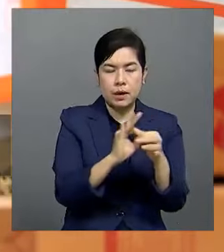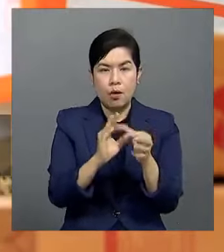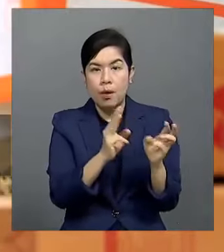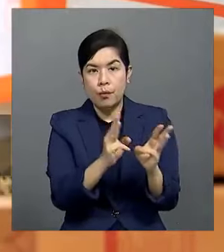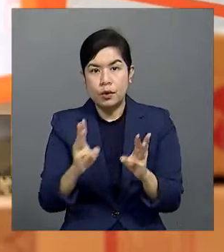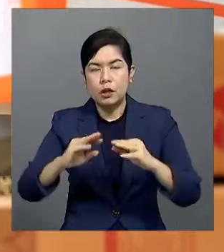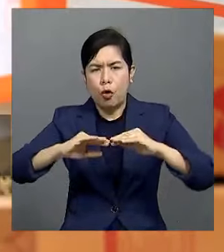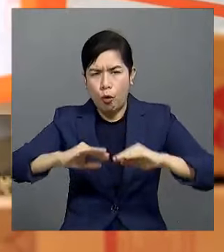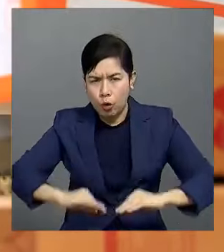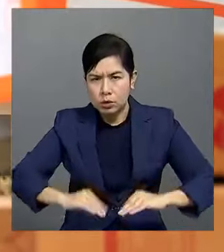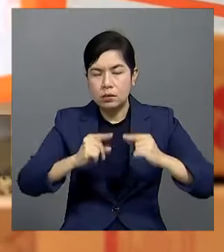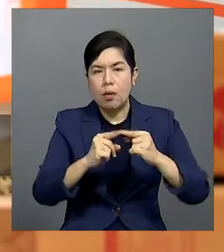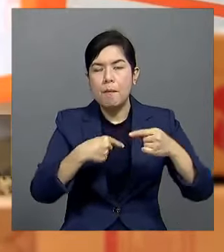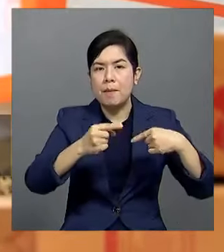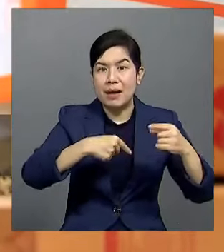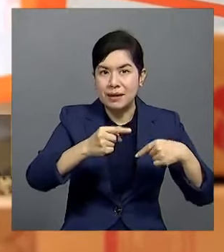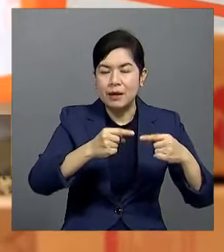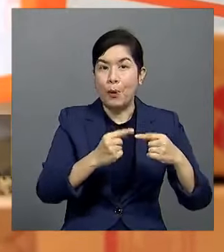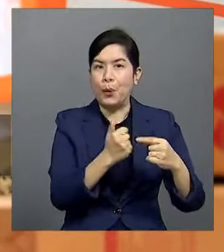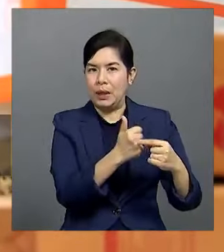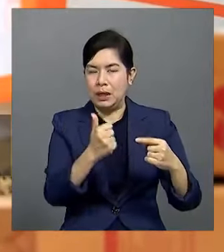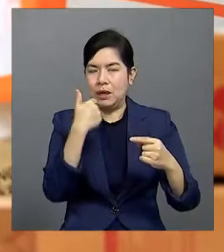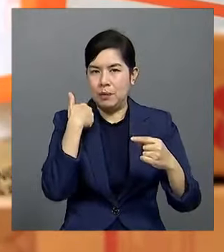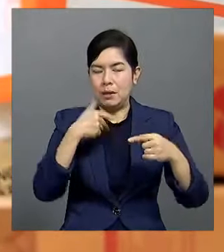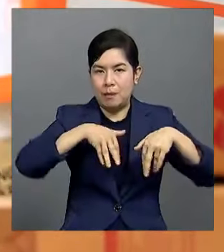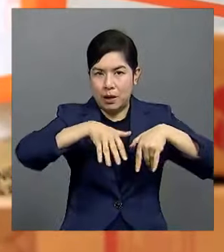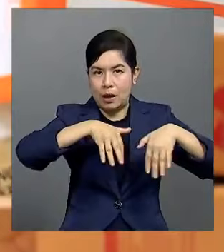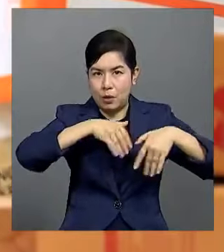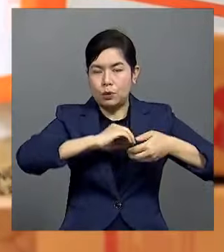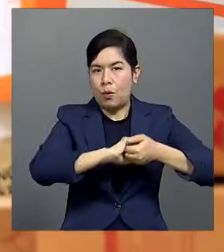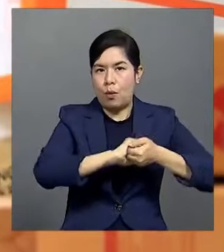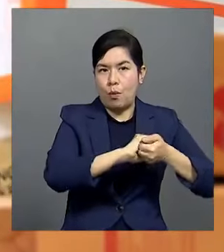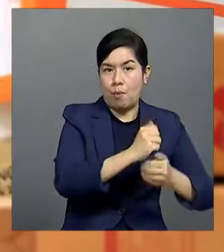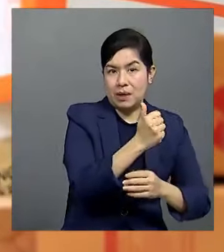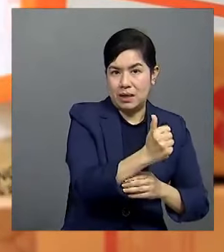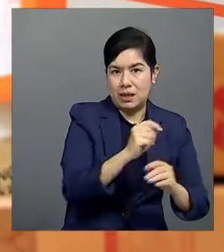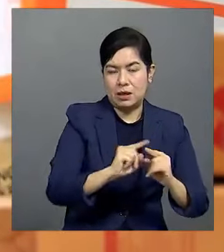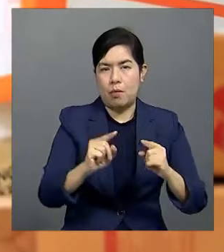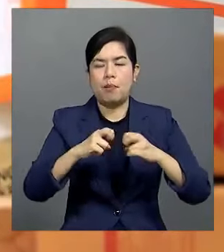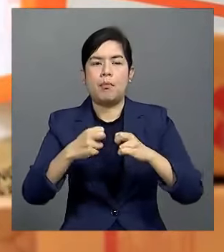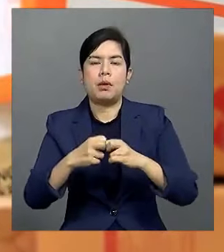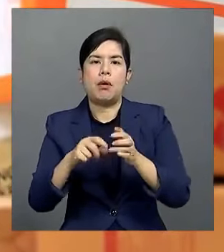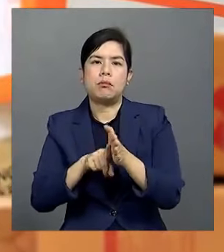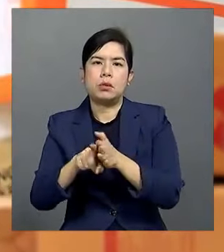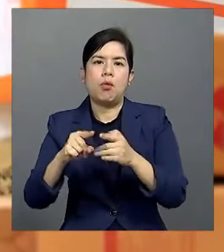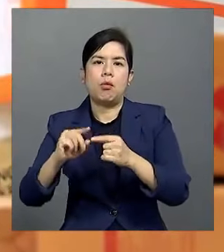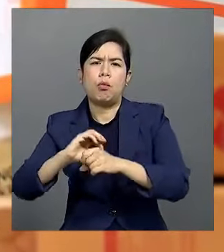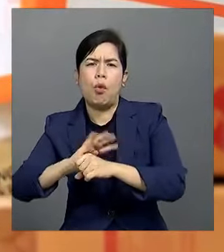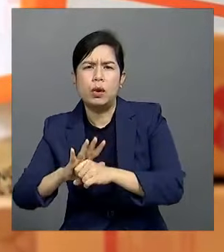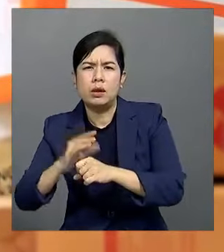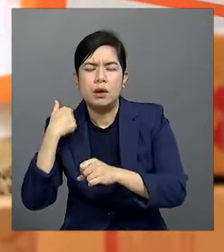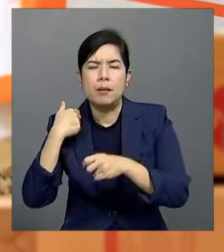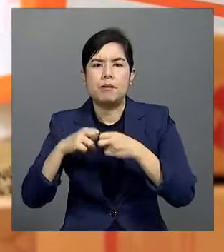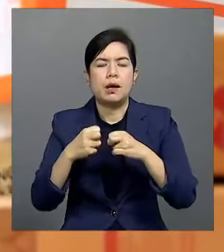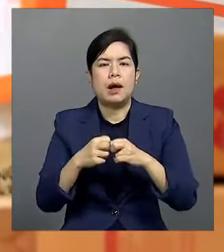ติกเนี่ยนะคะกำลังไปได้สวยทีเดียวค่ะแต่วันนี้พอมีสถานการณ์โควิด-19 นะคะก็ทำให้มาตรการต่างๆนั้นถูกละเลย